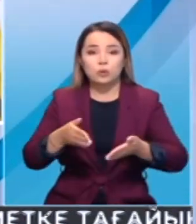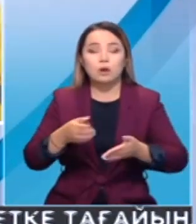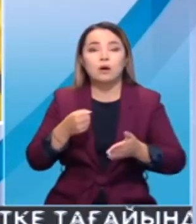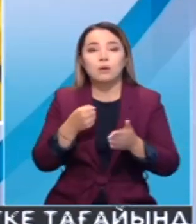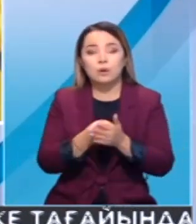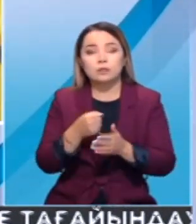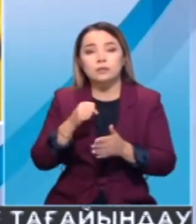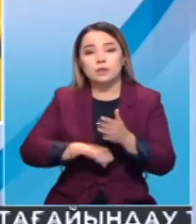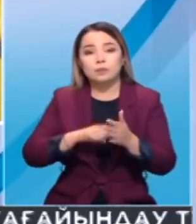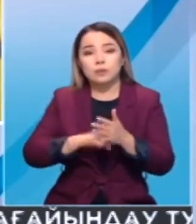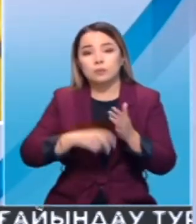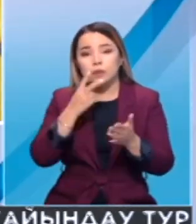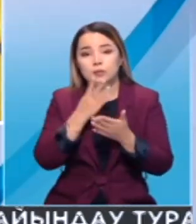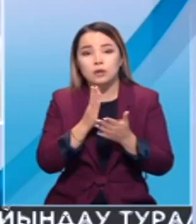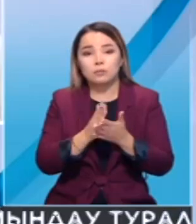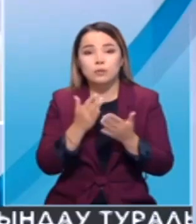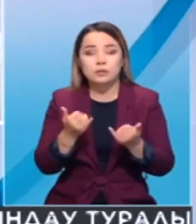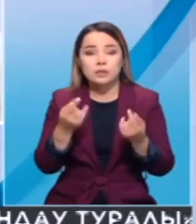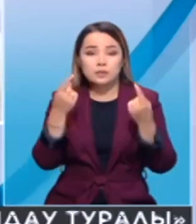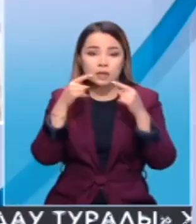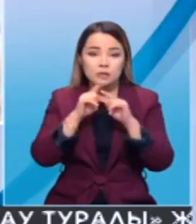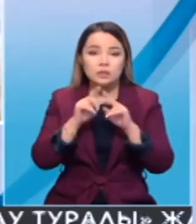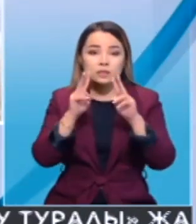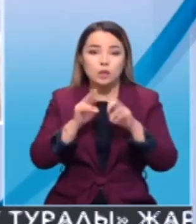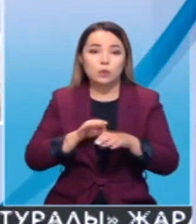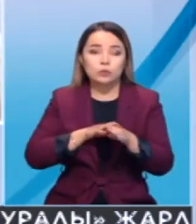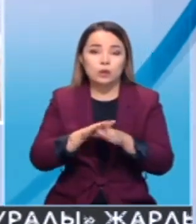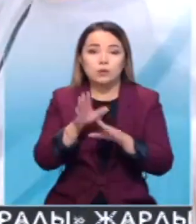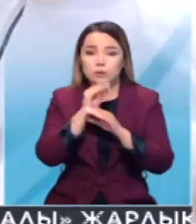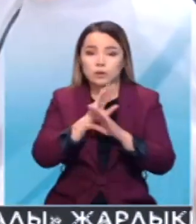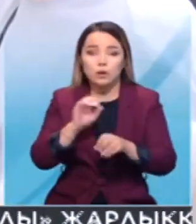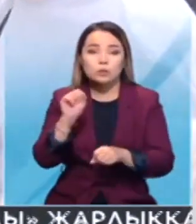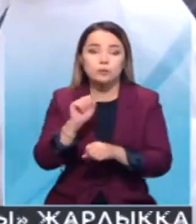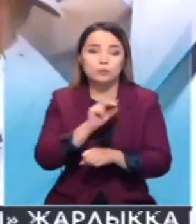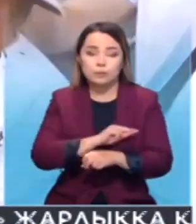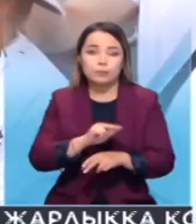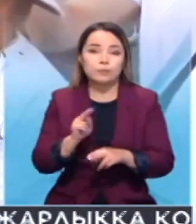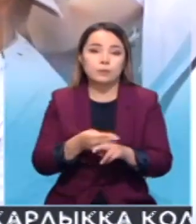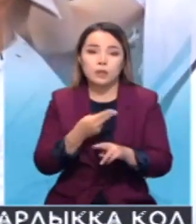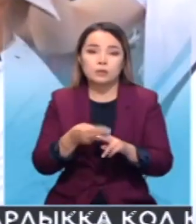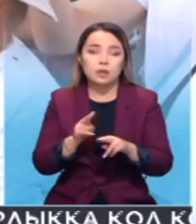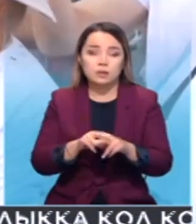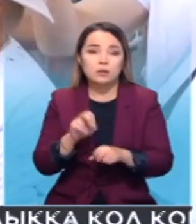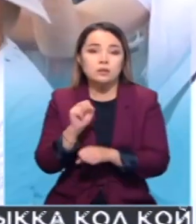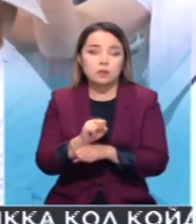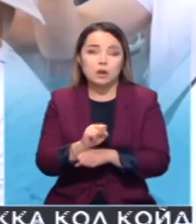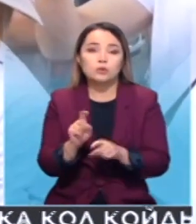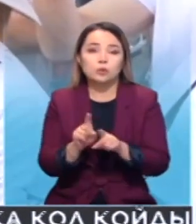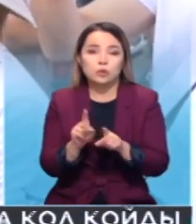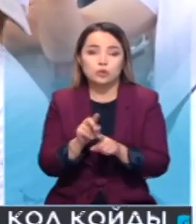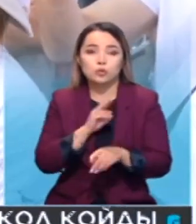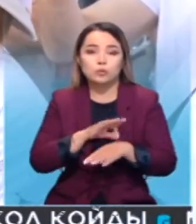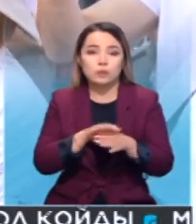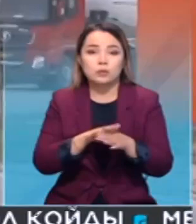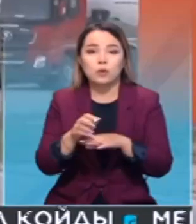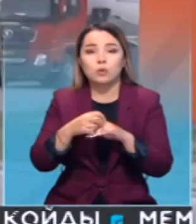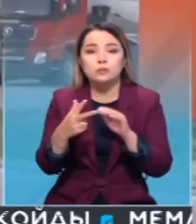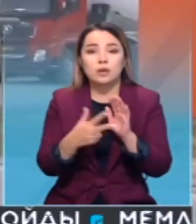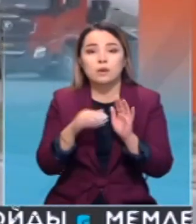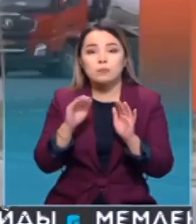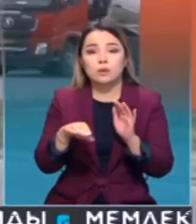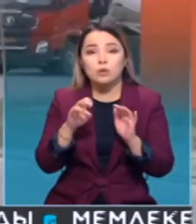жиілеп кетуі себеп. Айтуларынша көліктер техникалық тексеруден өтпей тоқтаусыз жұмыс істейді. Рұқсат етілген 18 тоннаның